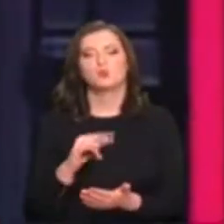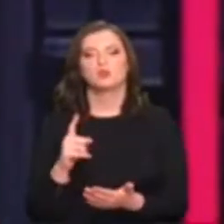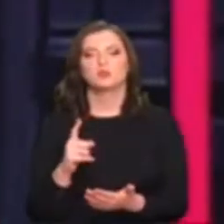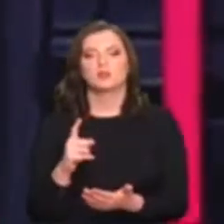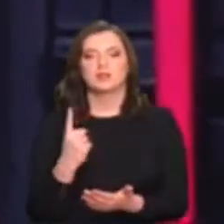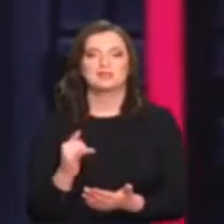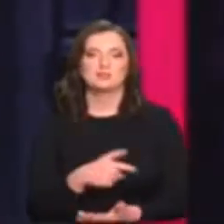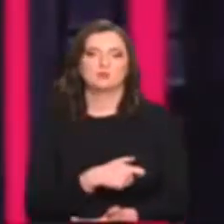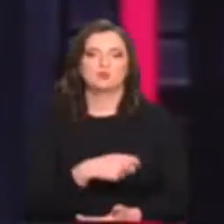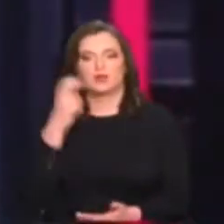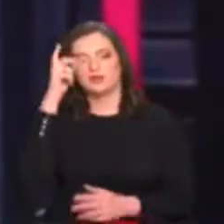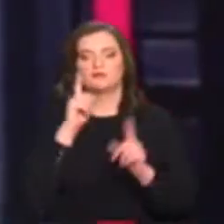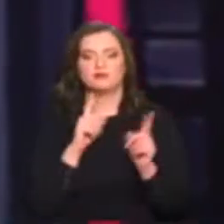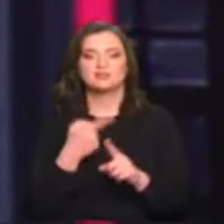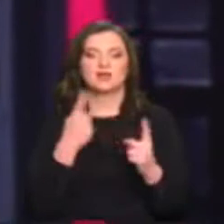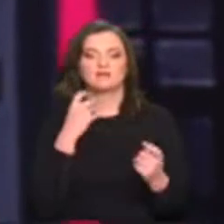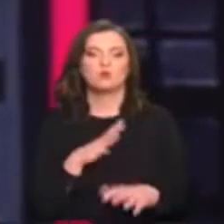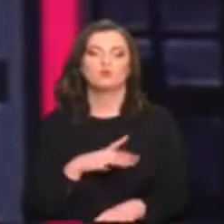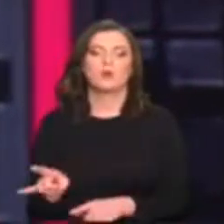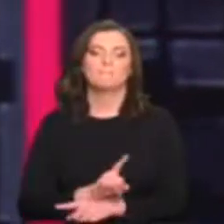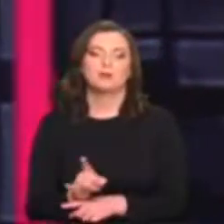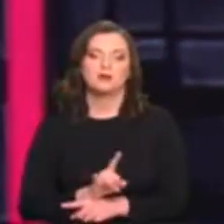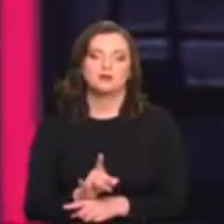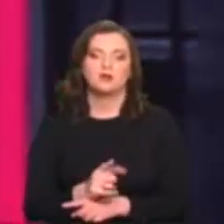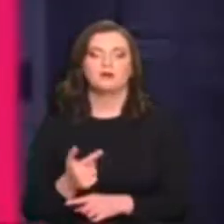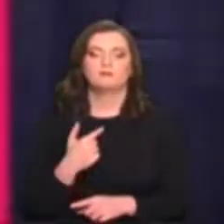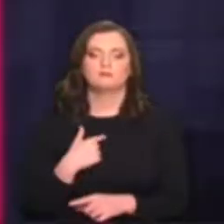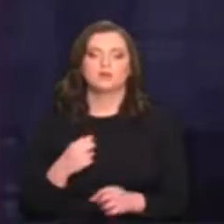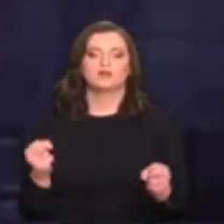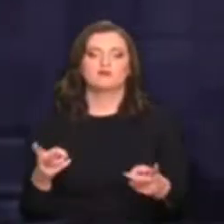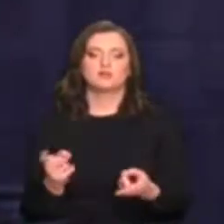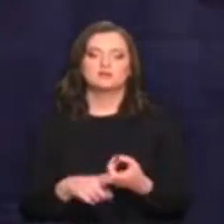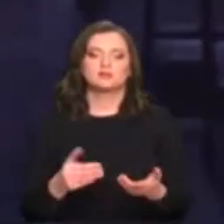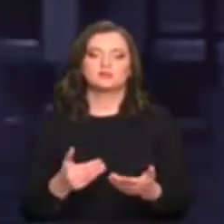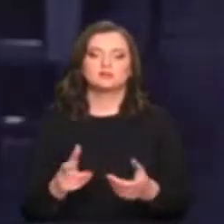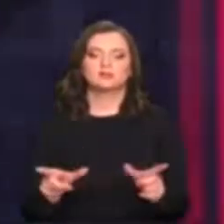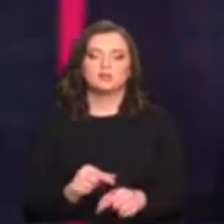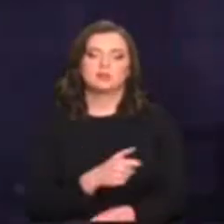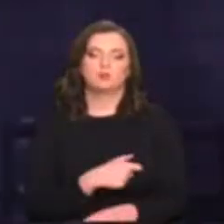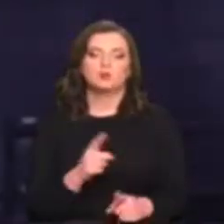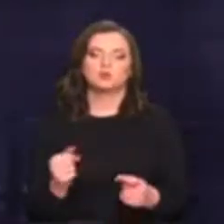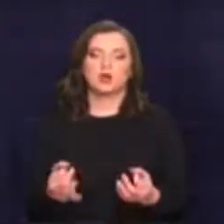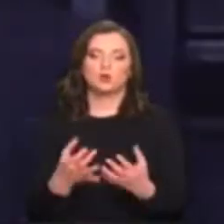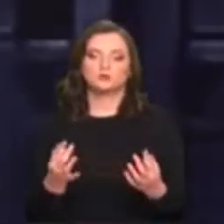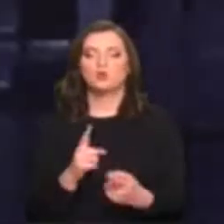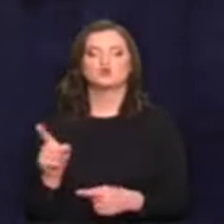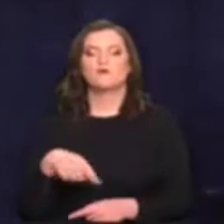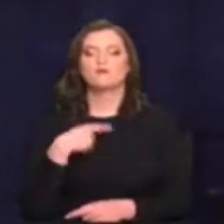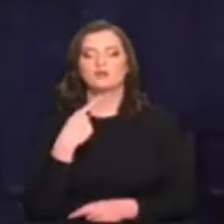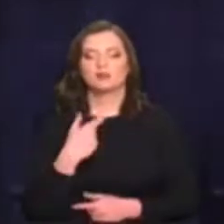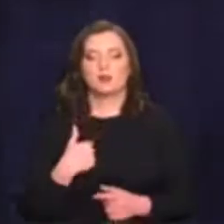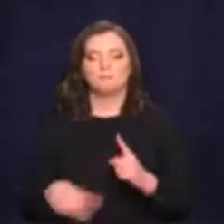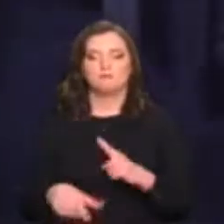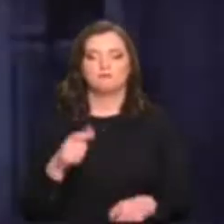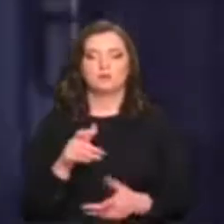Київради. Насправді ця інформація була брехливою. Ми навмисне зв'язались із депутатом за роз'ясненнями, і ось що він нам